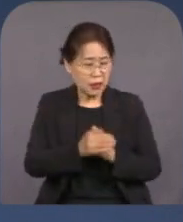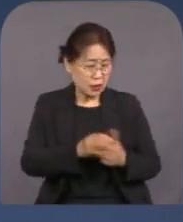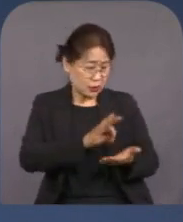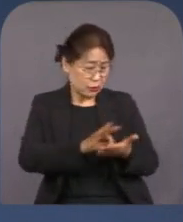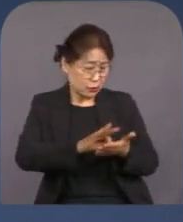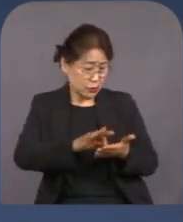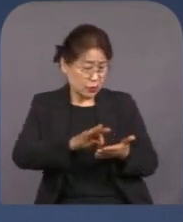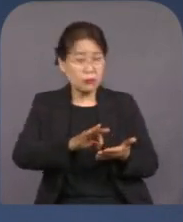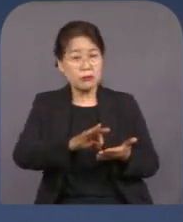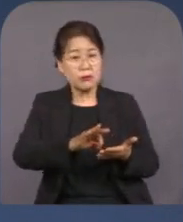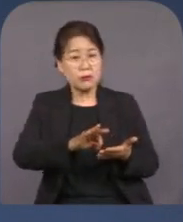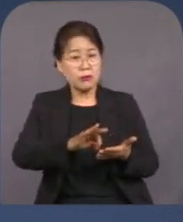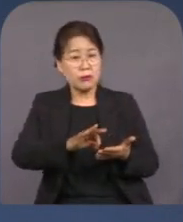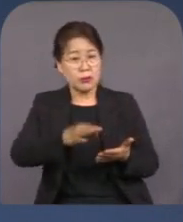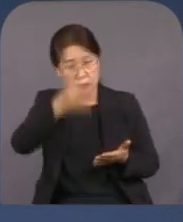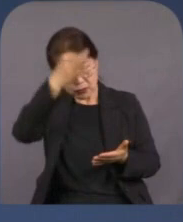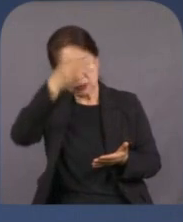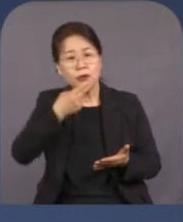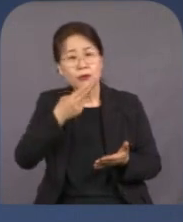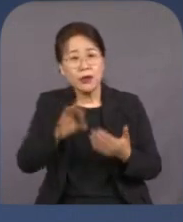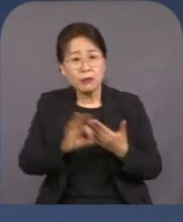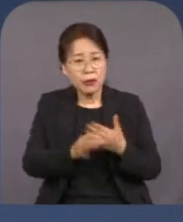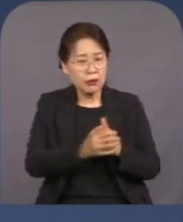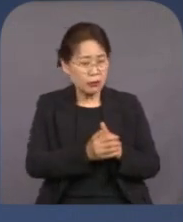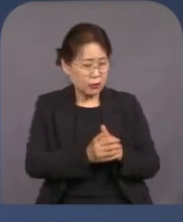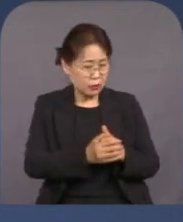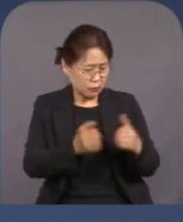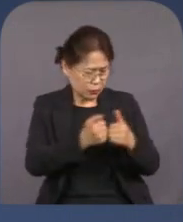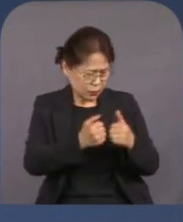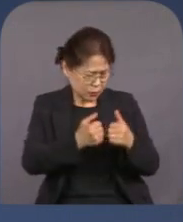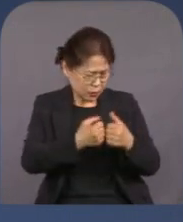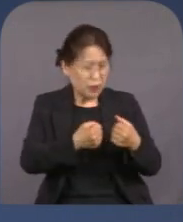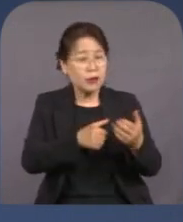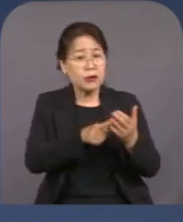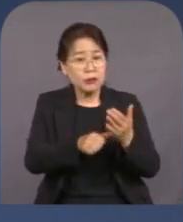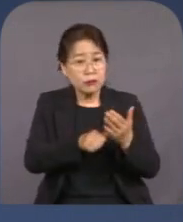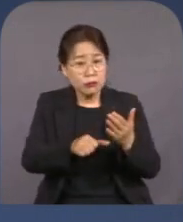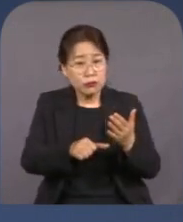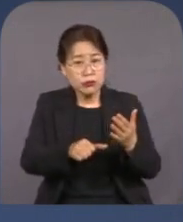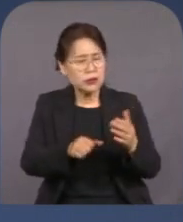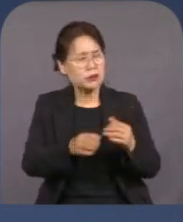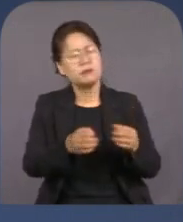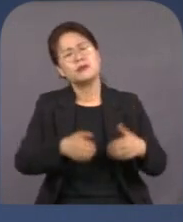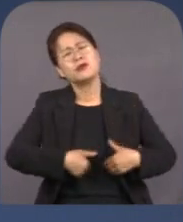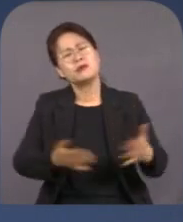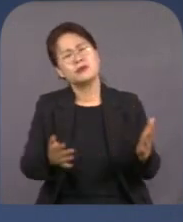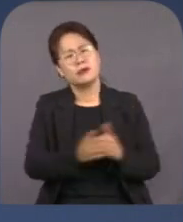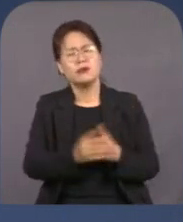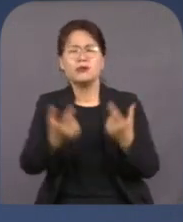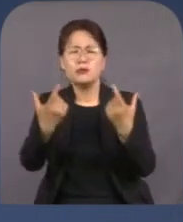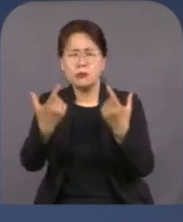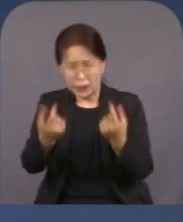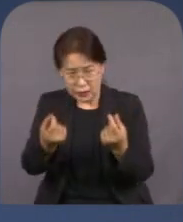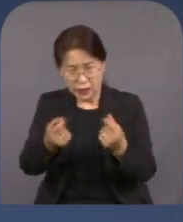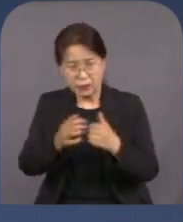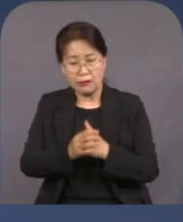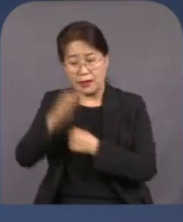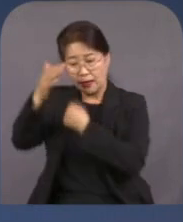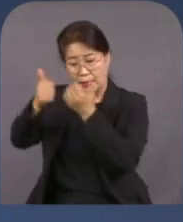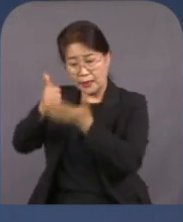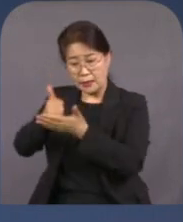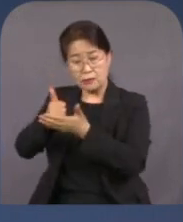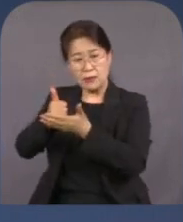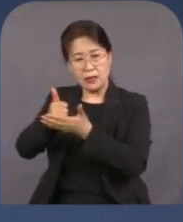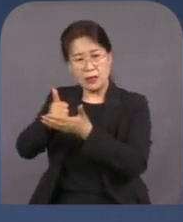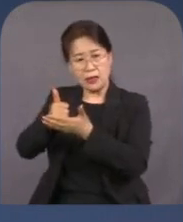없다면 그 재첨단의 무기는 무용지물이 되고 마는 거죠 마찬가지입니다 하나님의